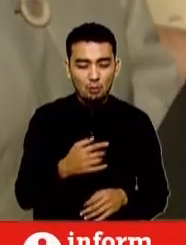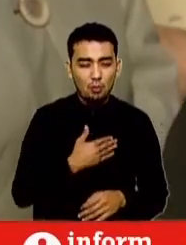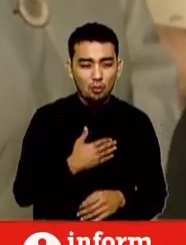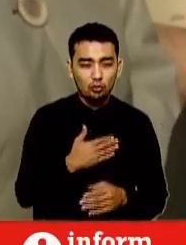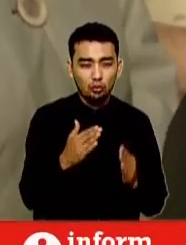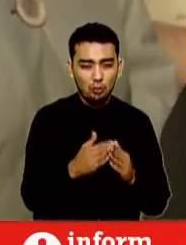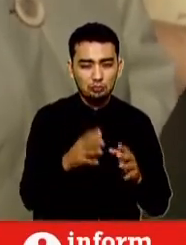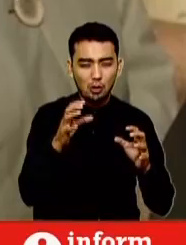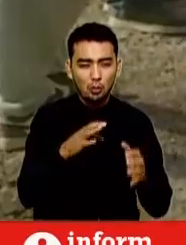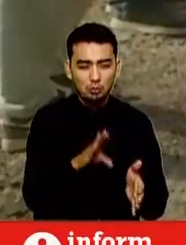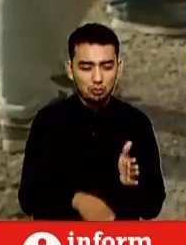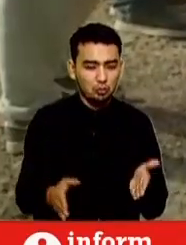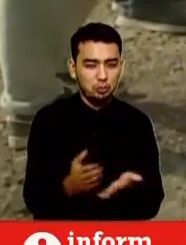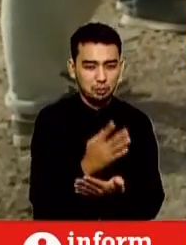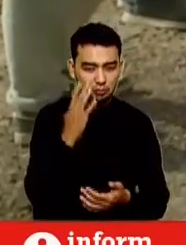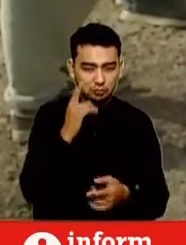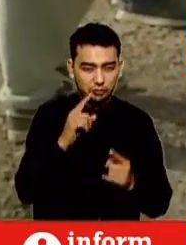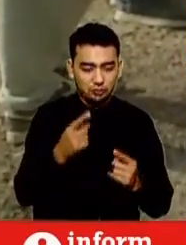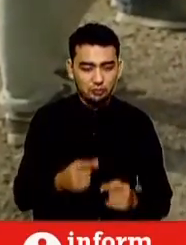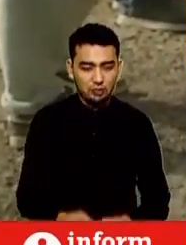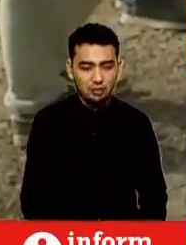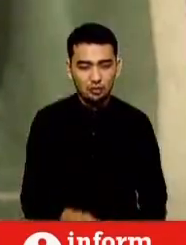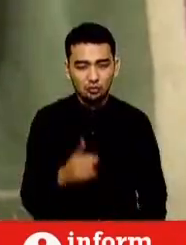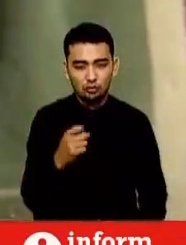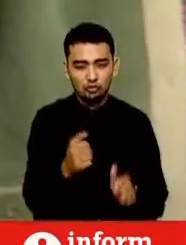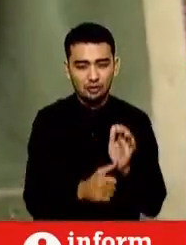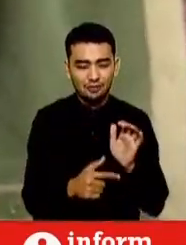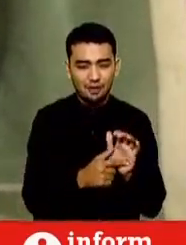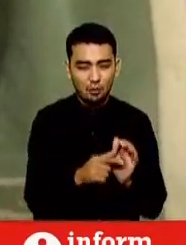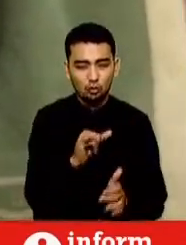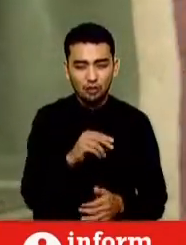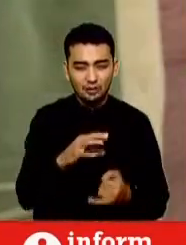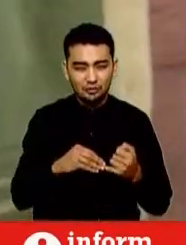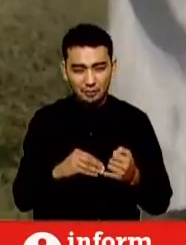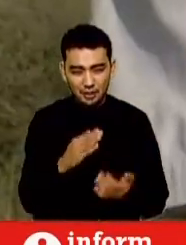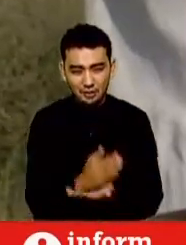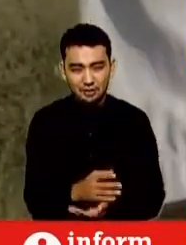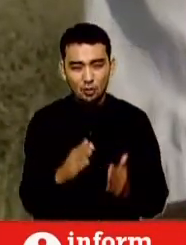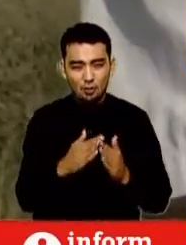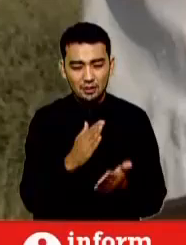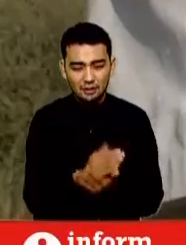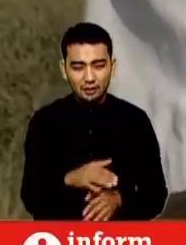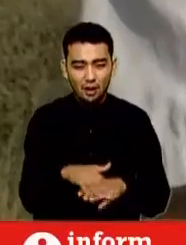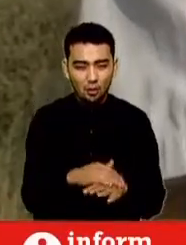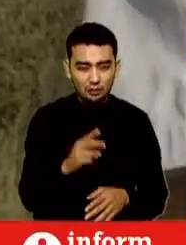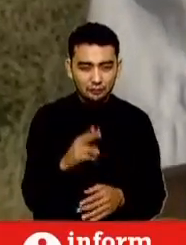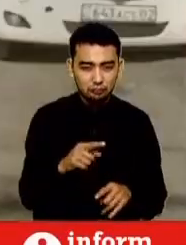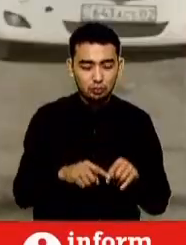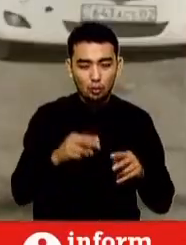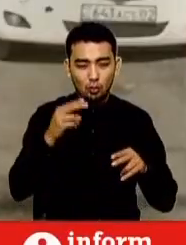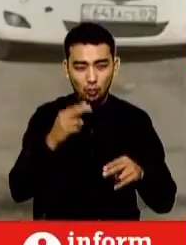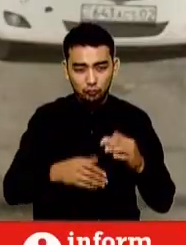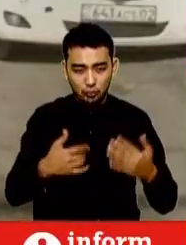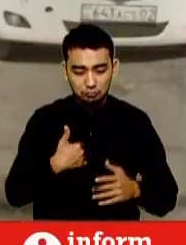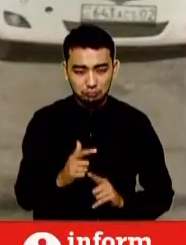заңсыз деп сүруді көздеп отыр. Мұнда қазір 160 жер учаскесі бар дейді тұрғындар. Олардың басым бөлігінде халық баспаналарын аяқтап қоныстанып